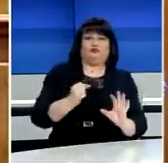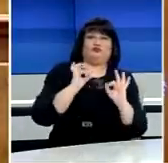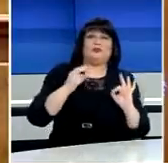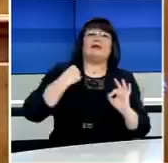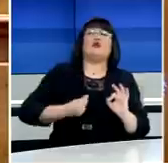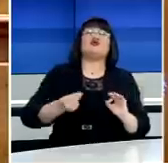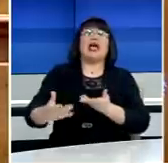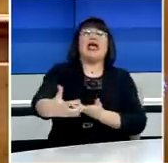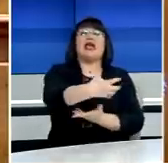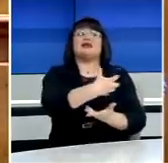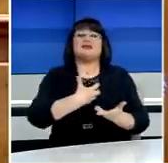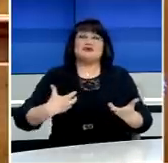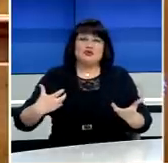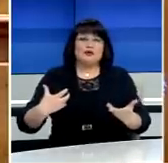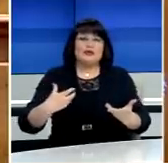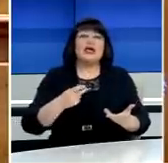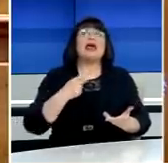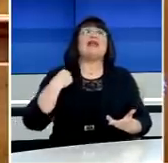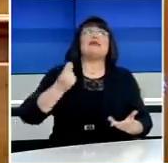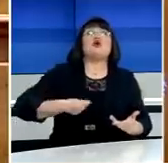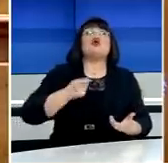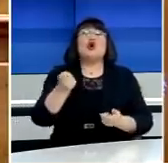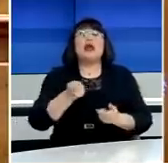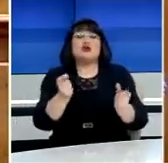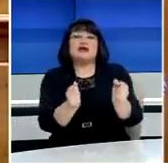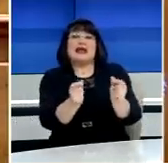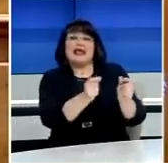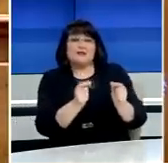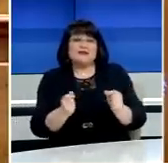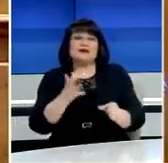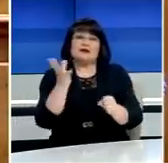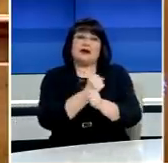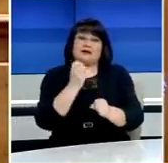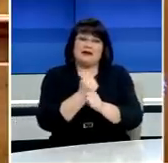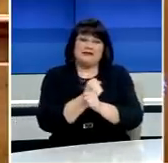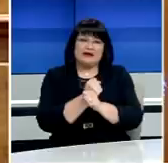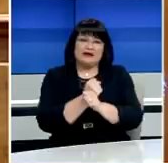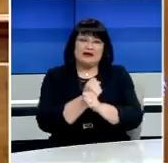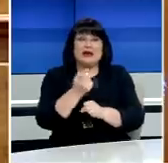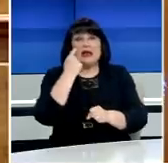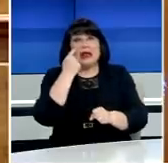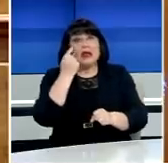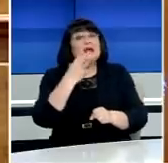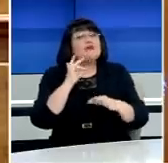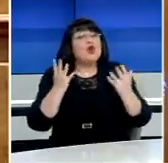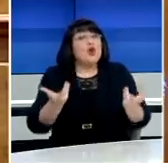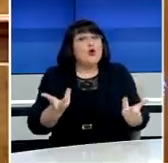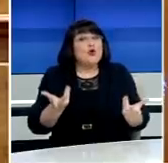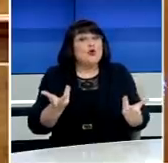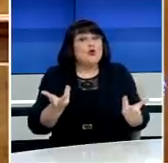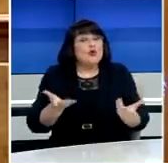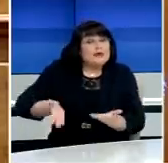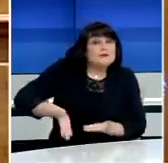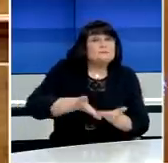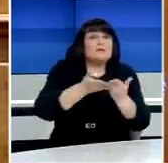δημόσια έσοδα, να ρυθμίσει το δημόσιο χρέος, σε μεγάλο βαθμό, χάρη στο γεγονός ότι έβαλαν